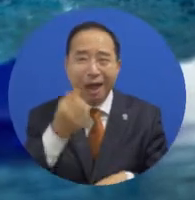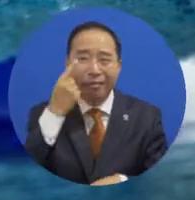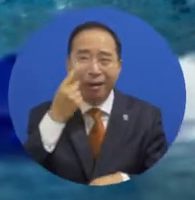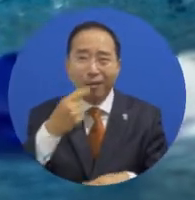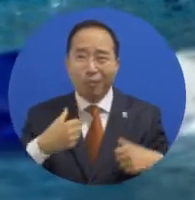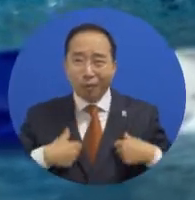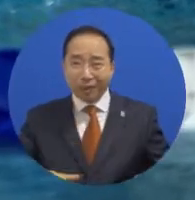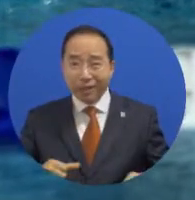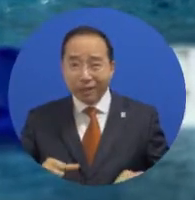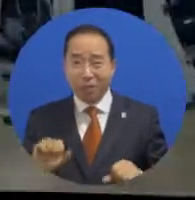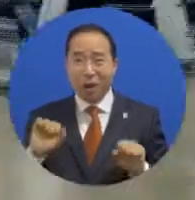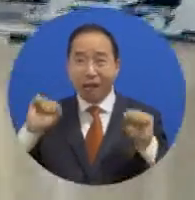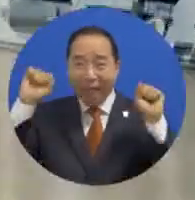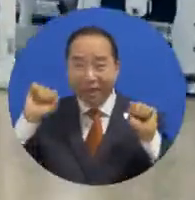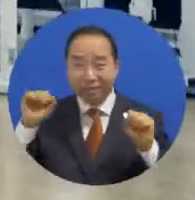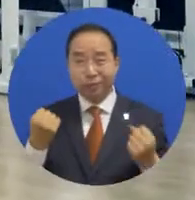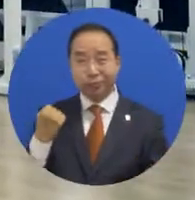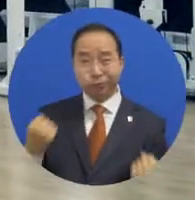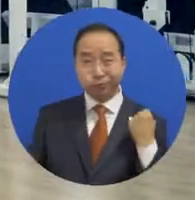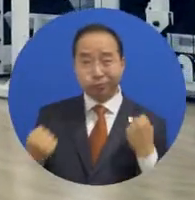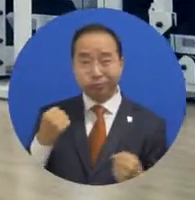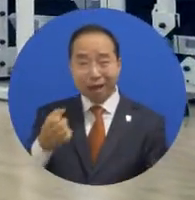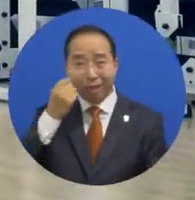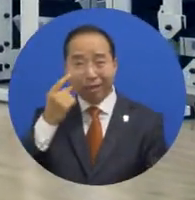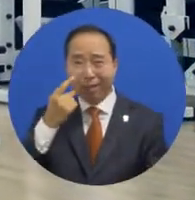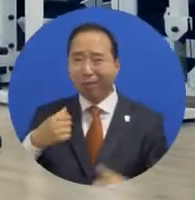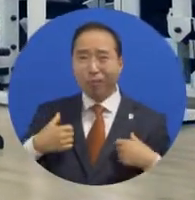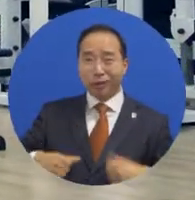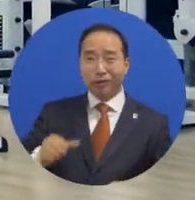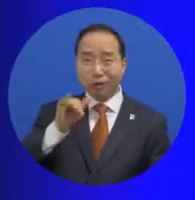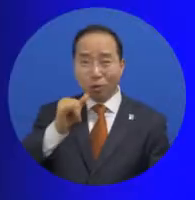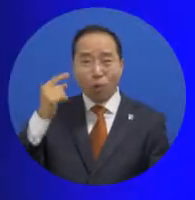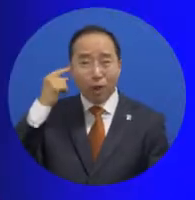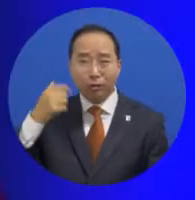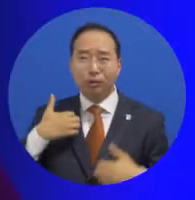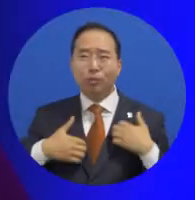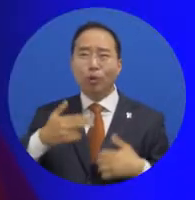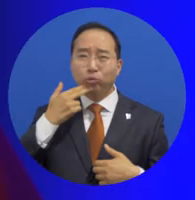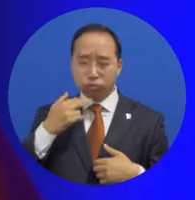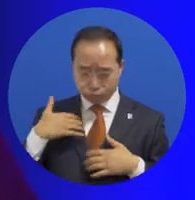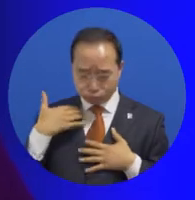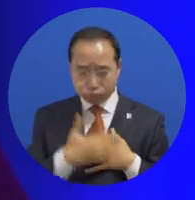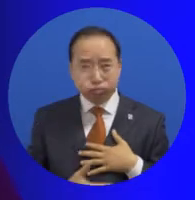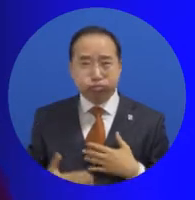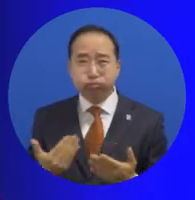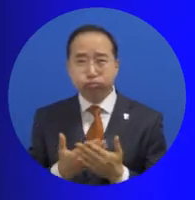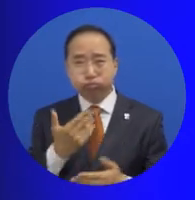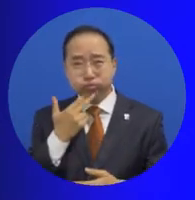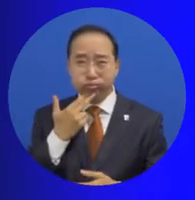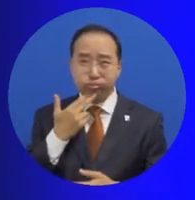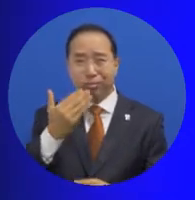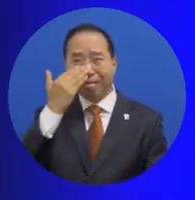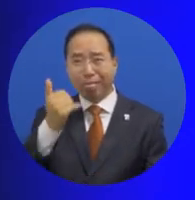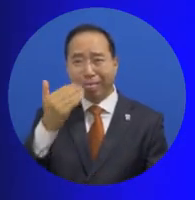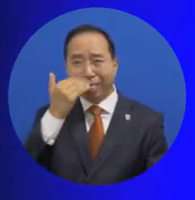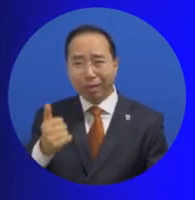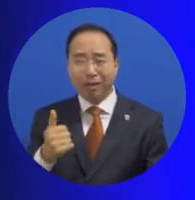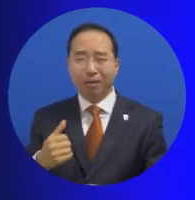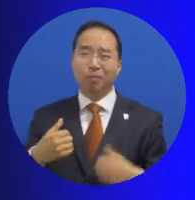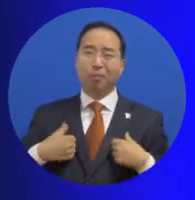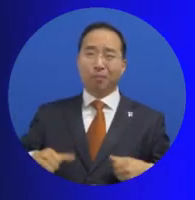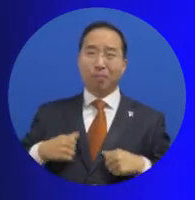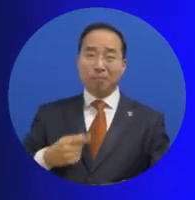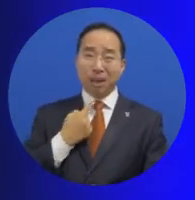말고 뭔가를 헬스클럽도 가다가 한 달이면 끊고 왜냐면 재미도 없고 늘지도 않는 것 같으니까 그렇게 시간을